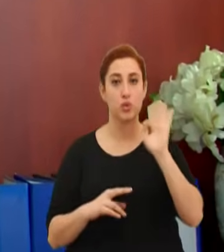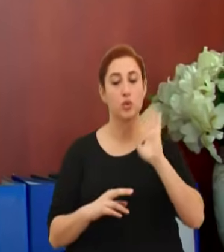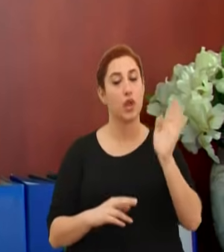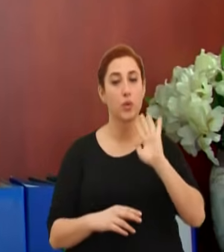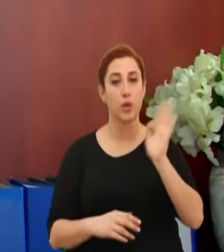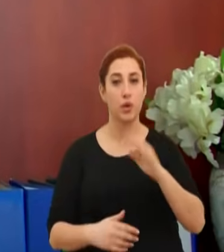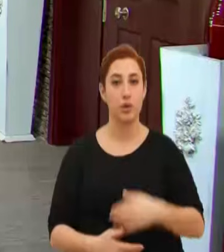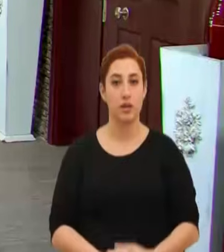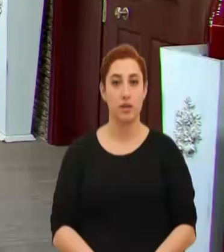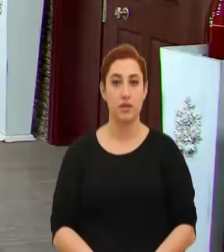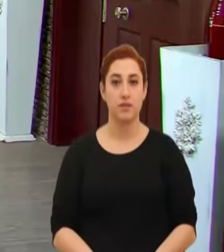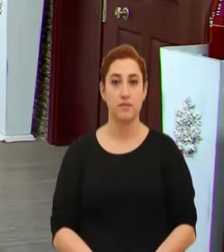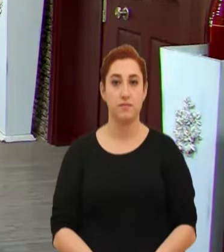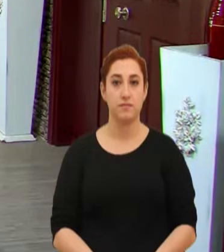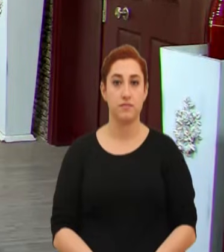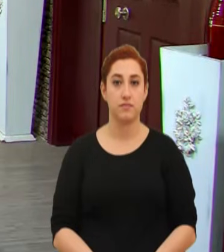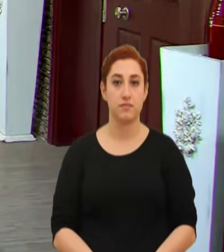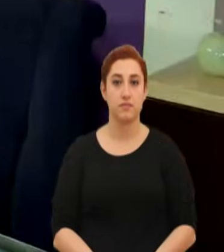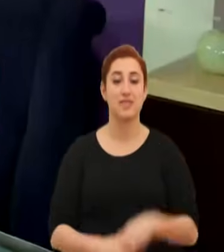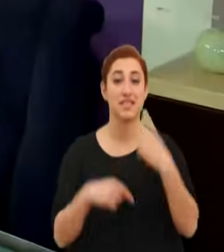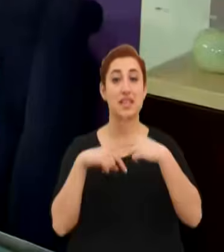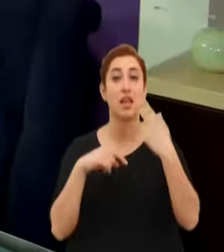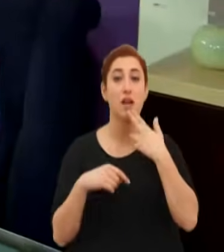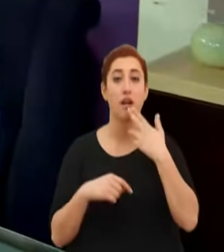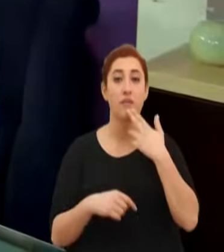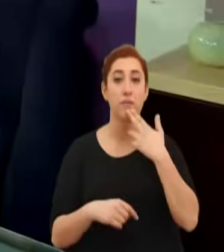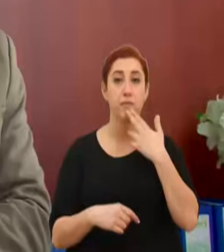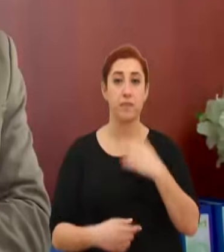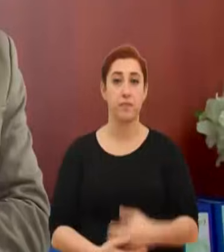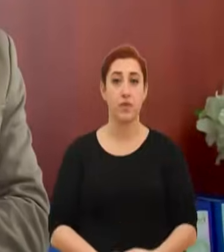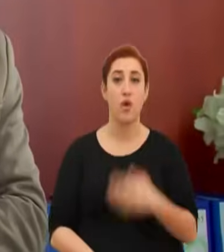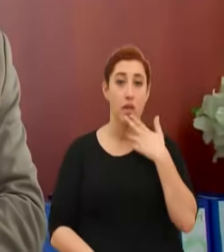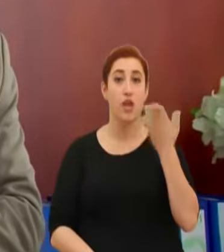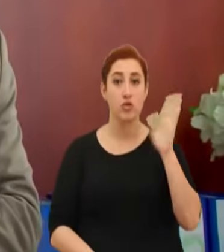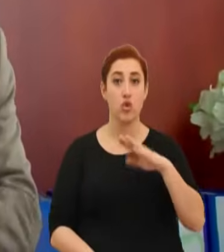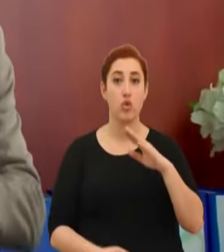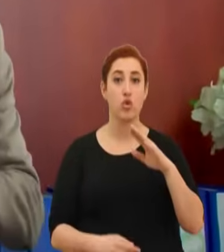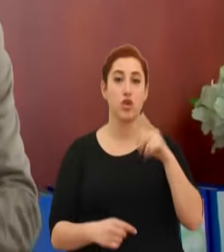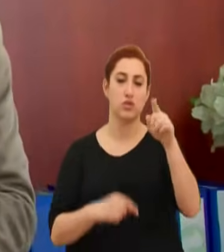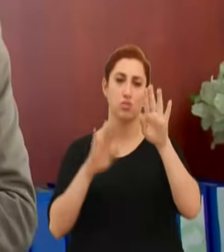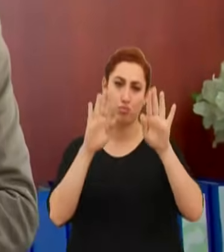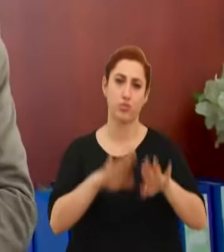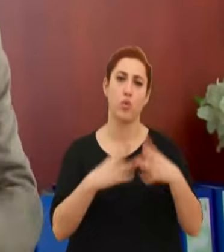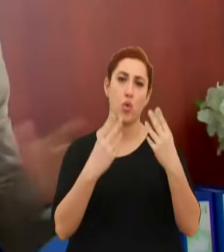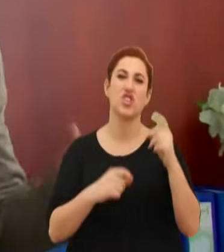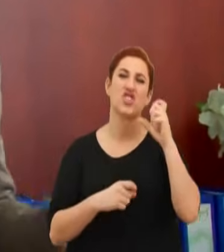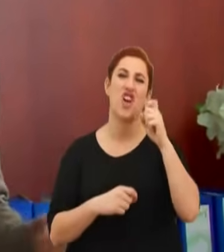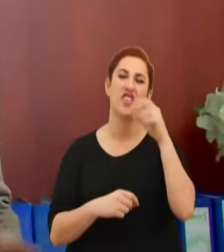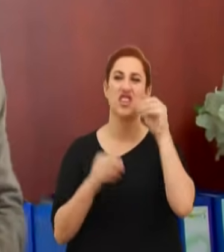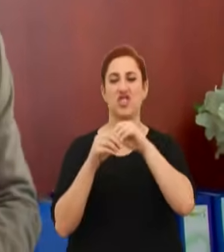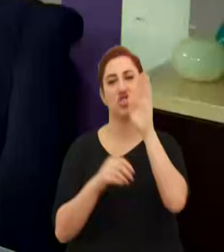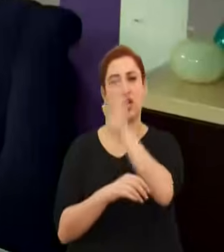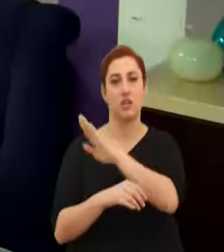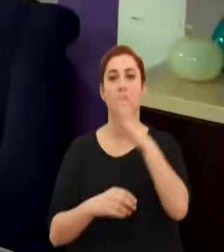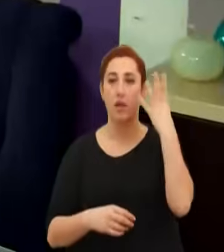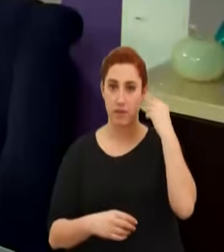görüşürüz. Hadi hoşça kal. Zehra Hanım. Öğleden sonra full siz burada takılıyorsunuz. Cavidan da içeride,